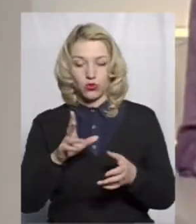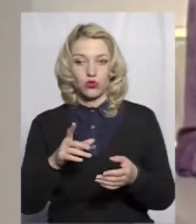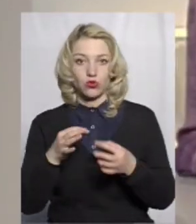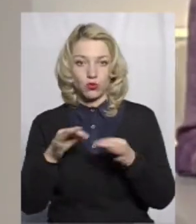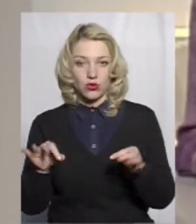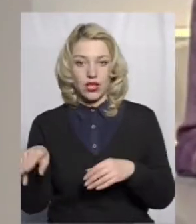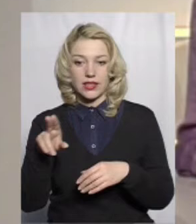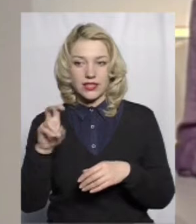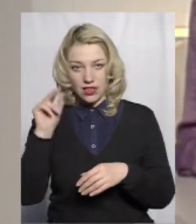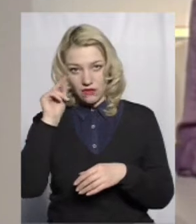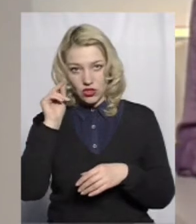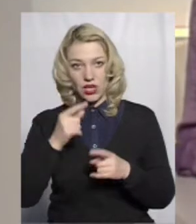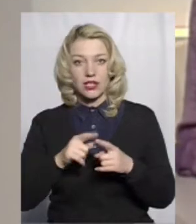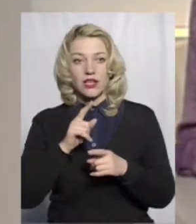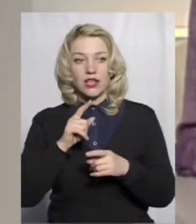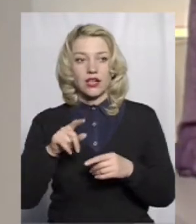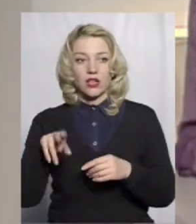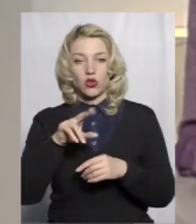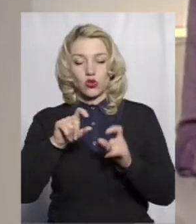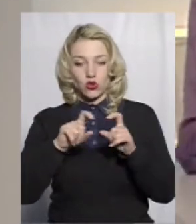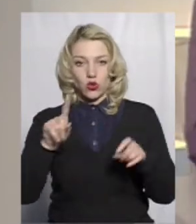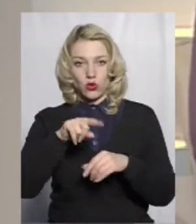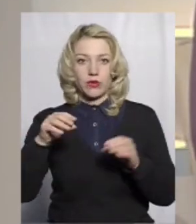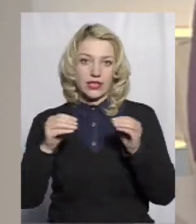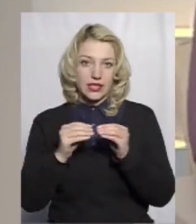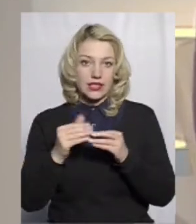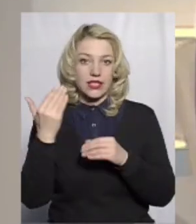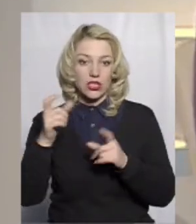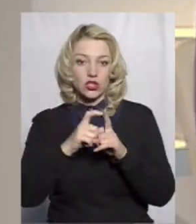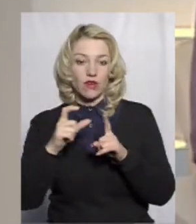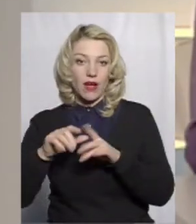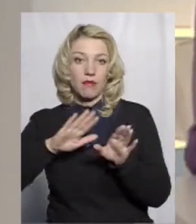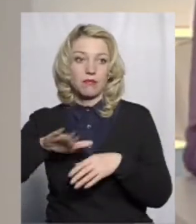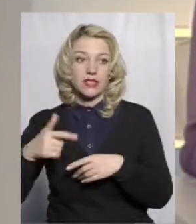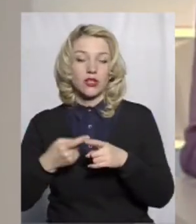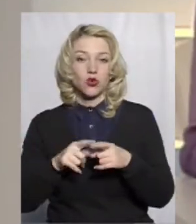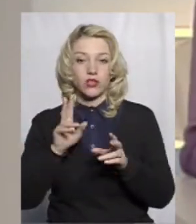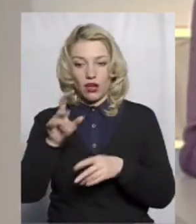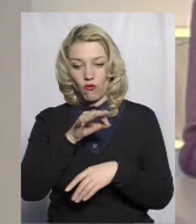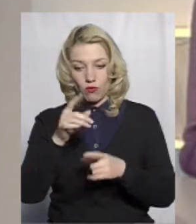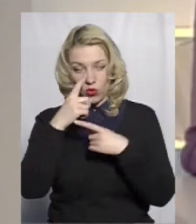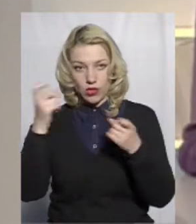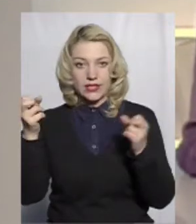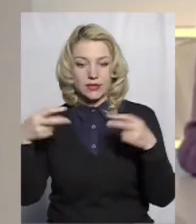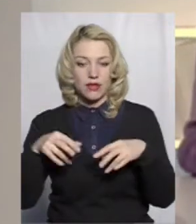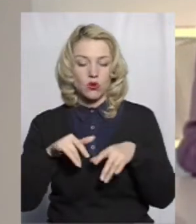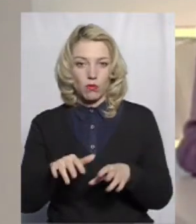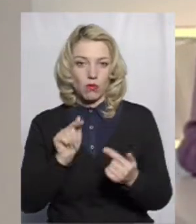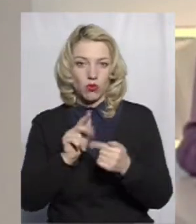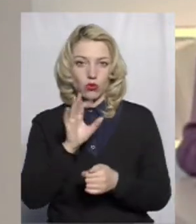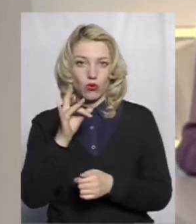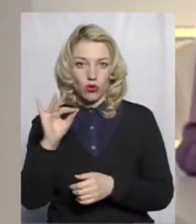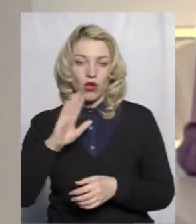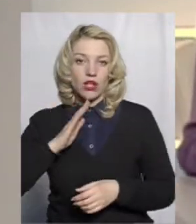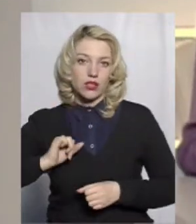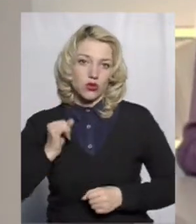до батьків Хмельницької школи номер 10. За їх словами, після того, як в області оголосили про спецоперацію проти кору, моя